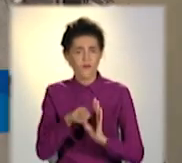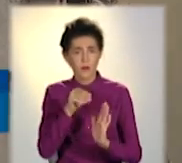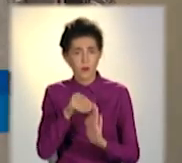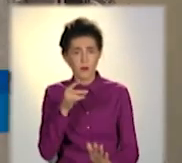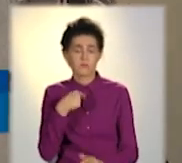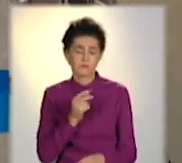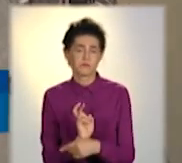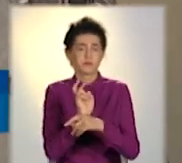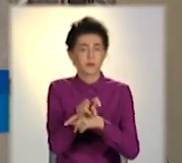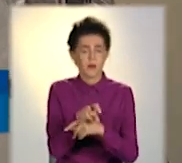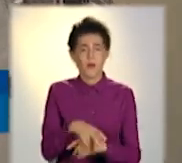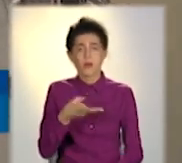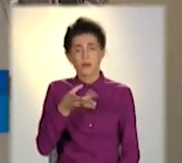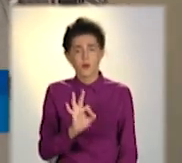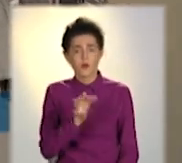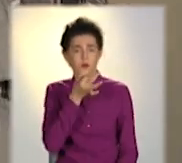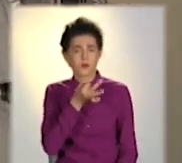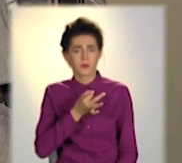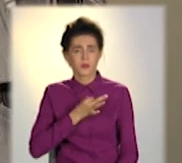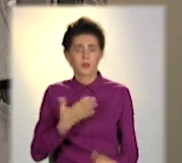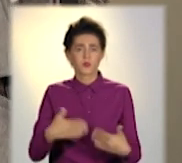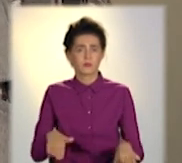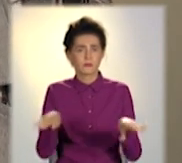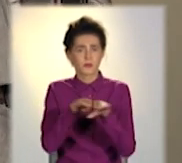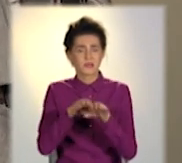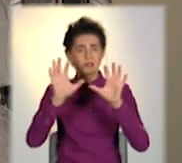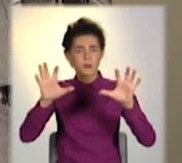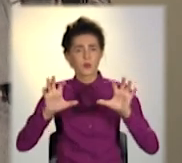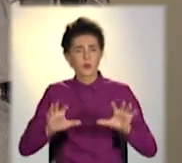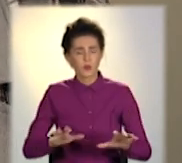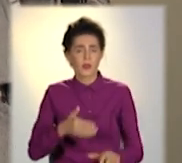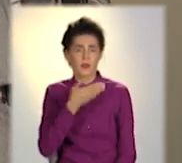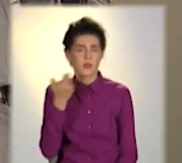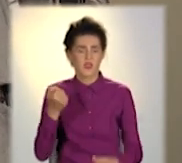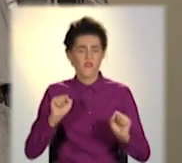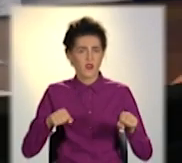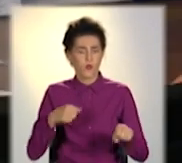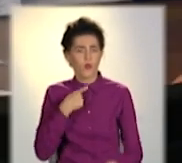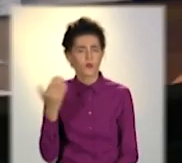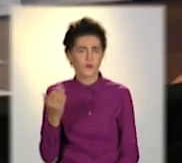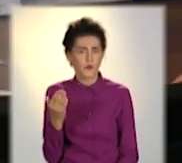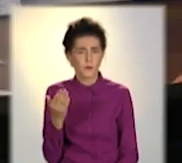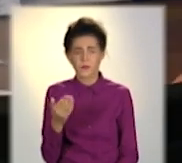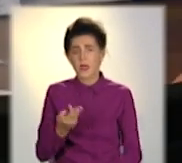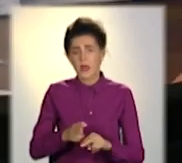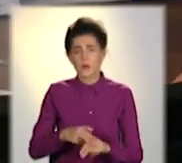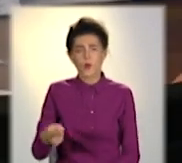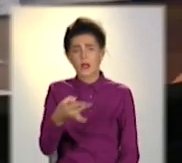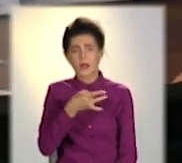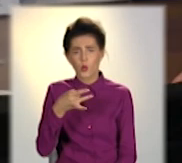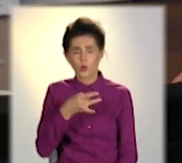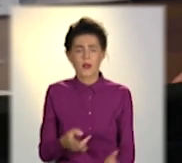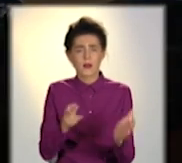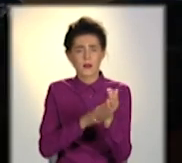і прийшла. Уже сказали, згідно закону, немає можливості. В одному з районних